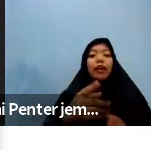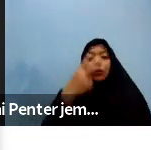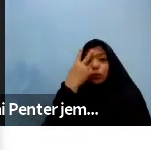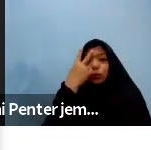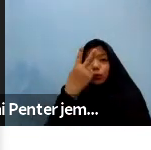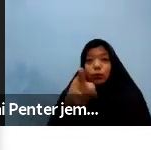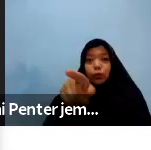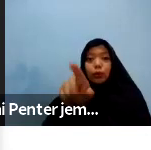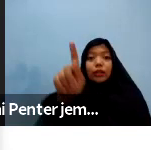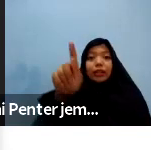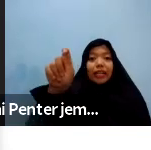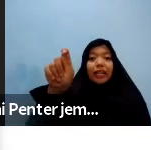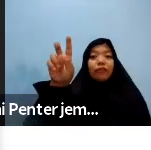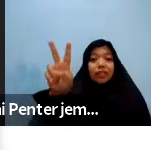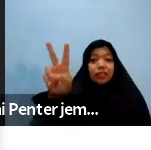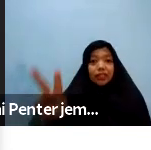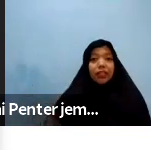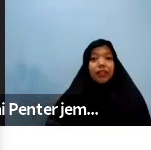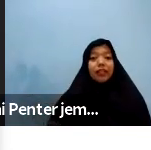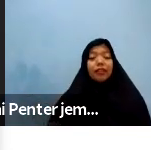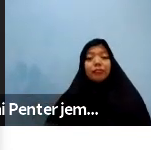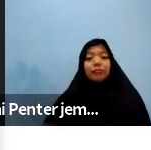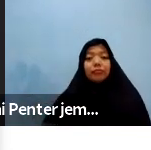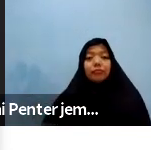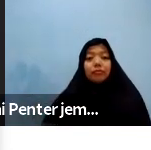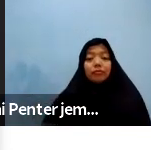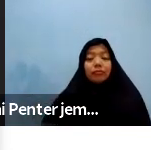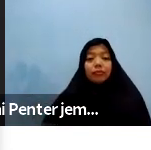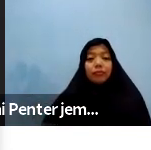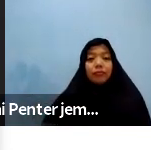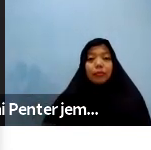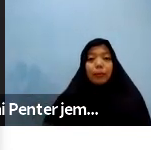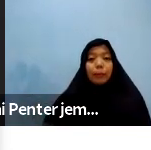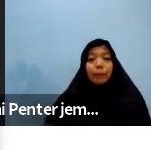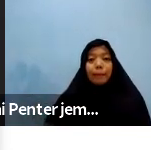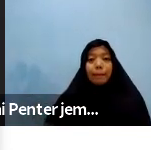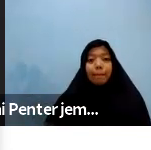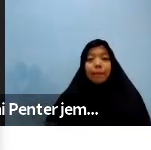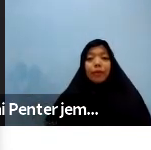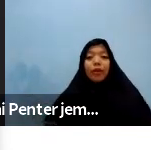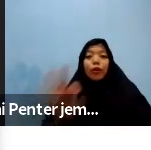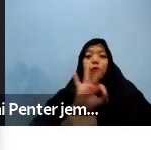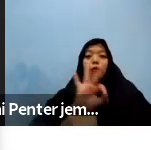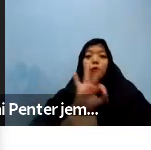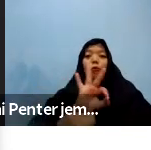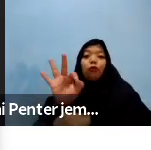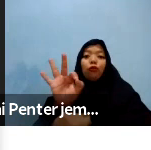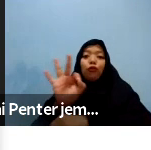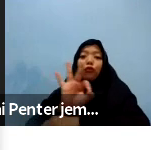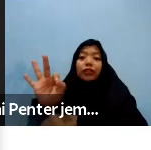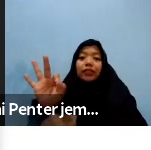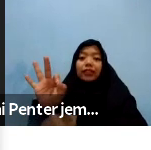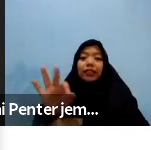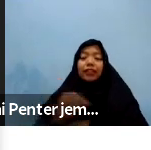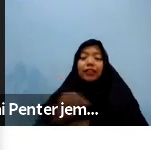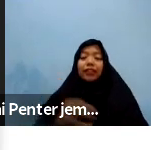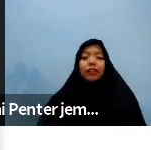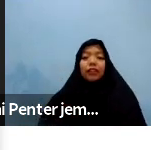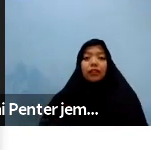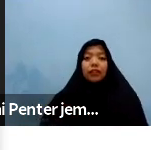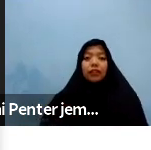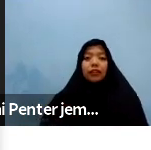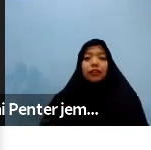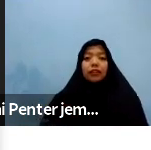Semarang itu terkait dengan multimedia Hai nah ah fungsi kami itu aja perancangan ada membuat